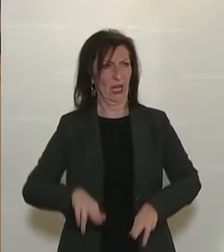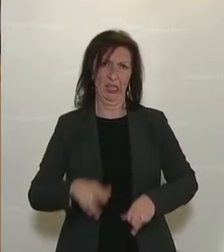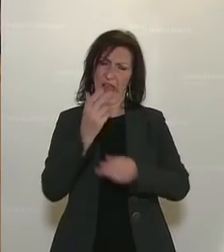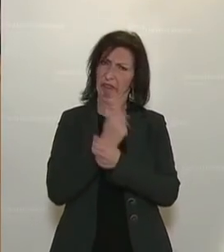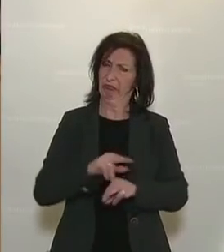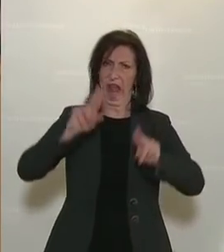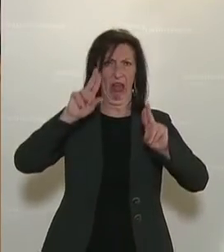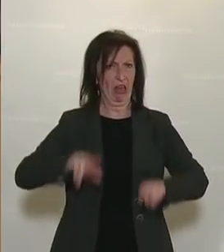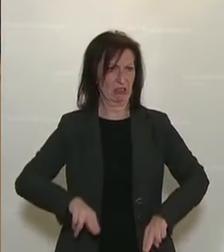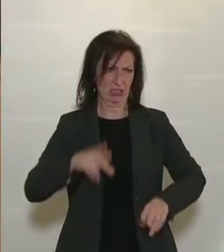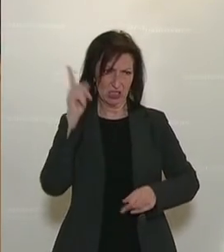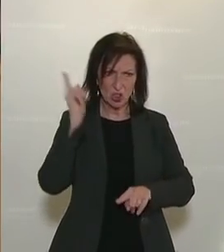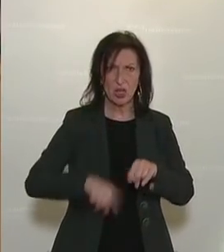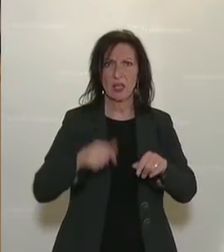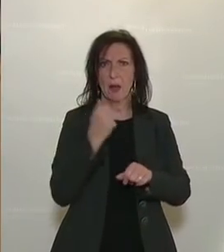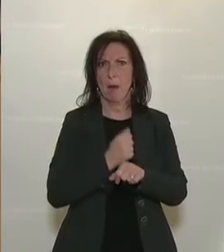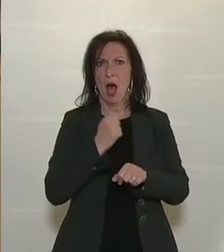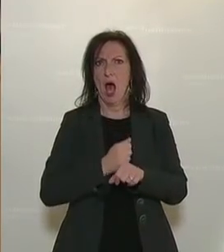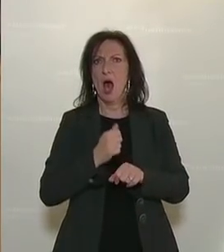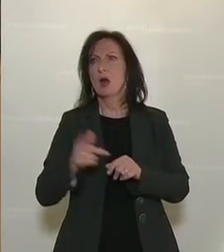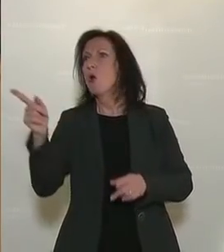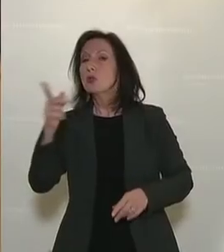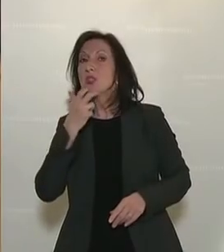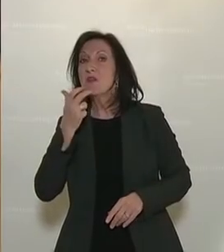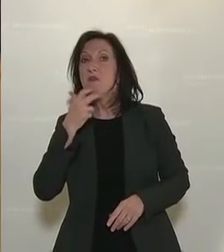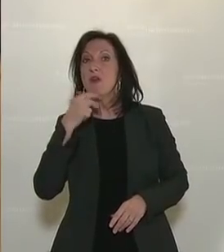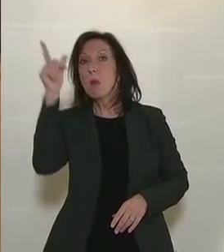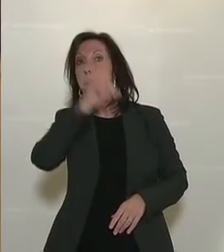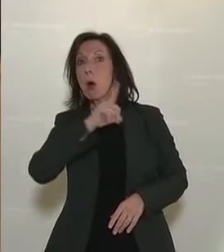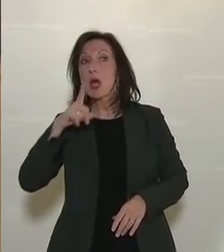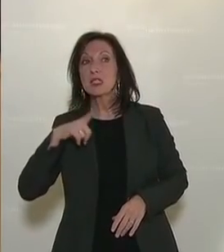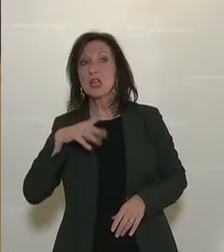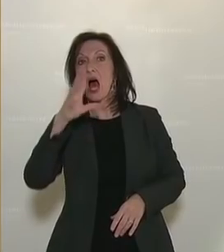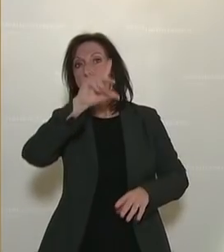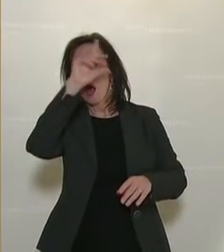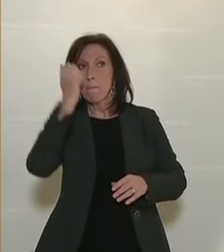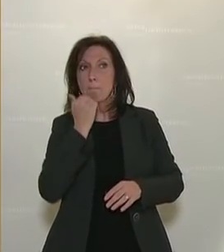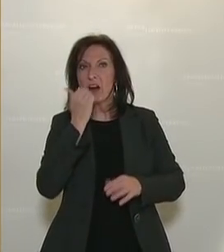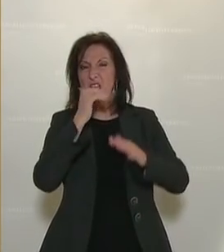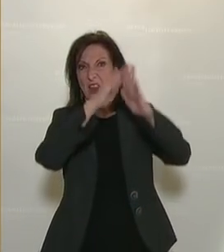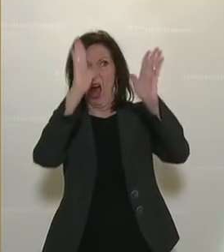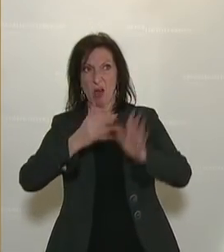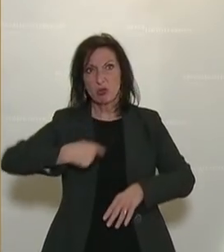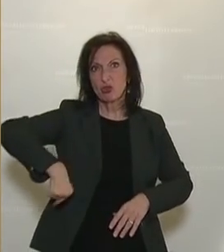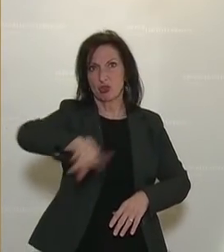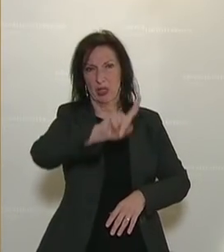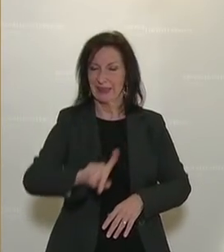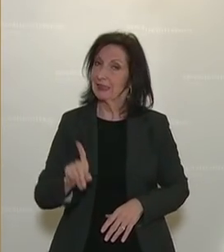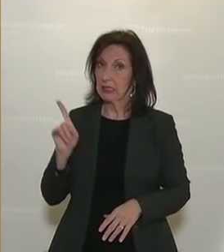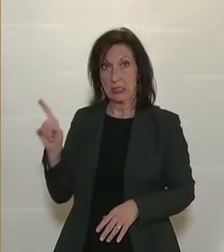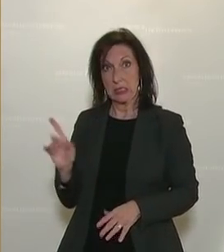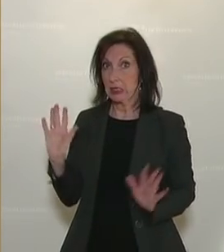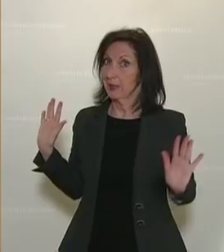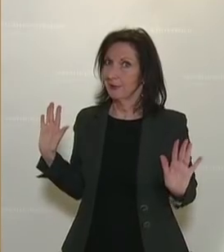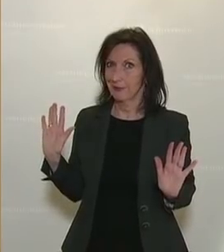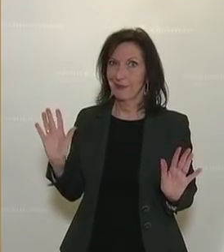und sie versuchen immer wieder den Menschen die Polizei ins Haus zu schicken. Das passiert Ihnen ja nicht. Herr Bundeskanzler, Sie schaffen es nicht mehr, Vertrauen